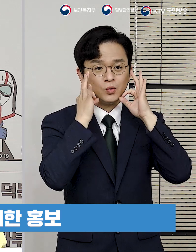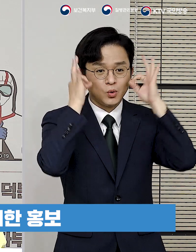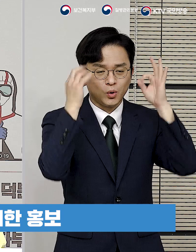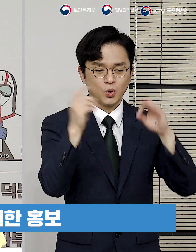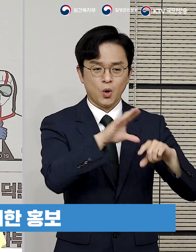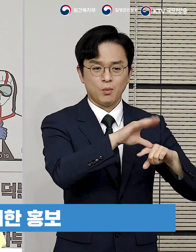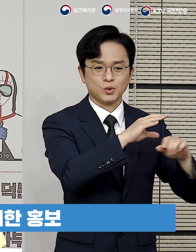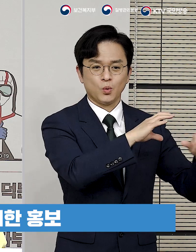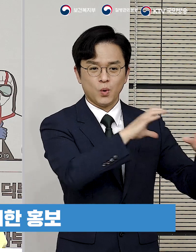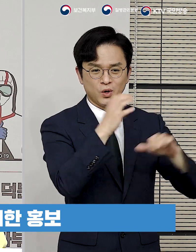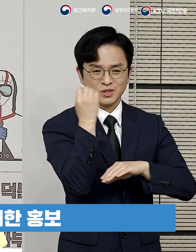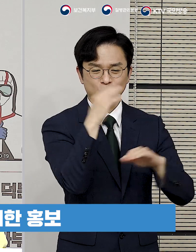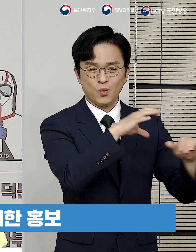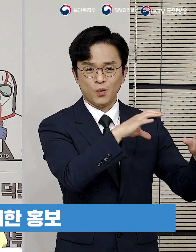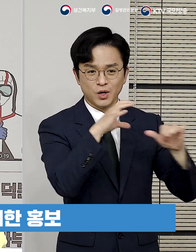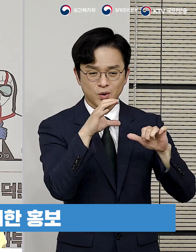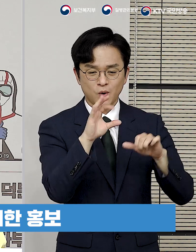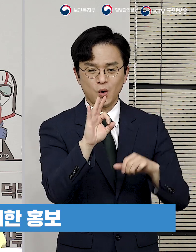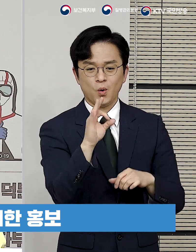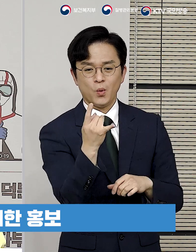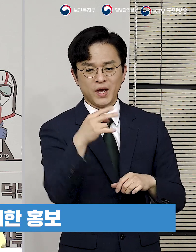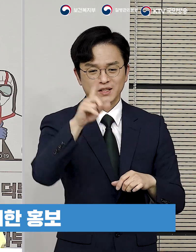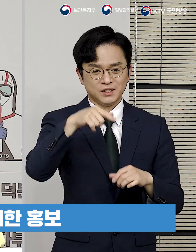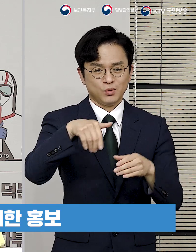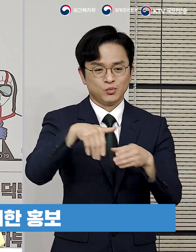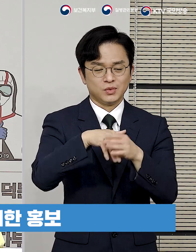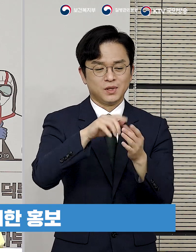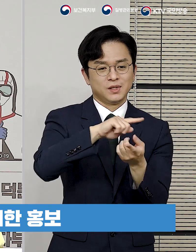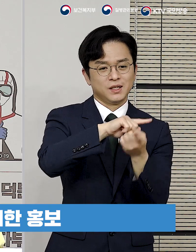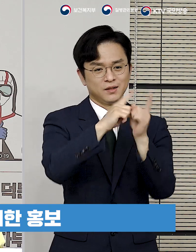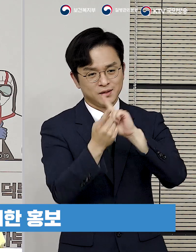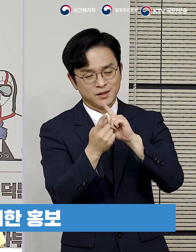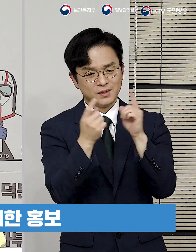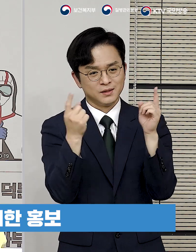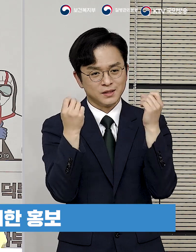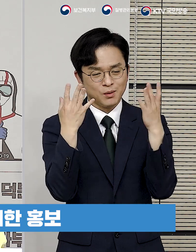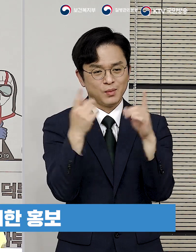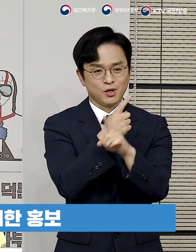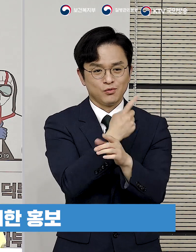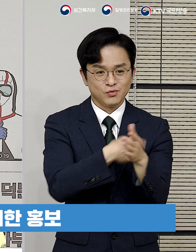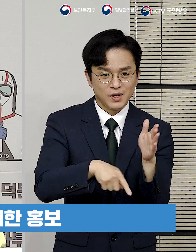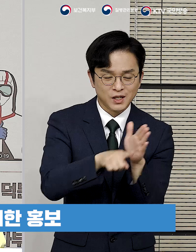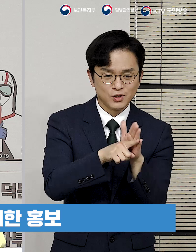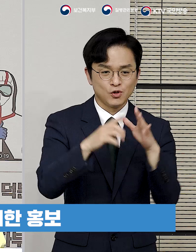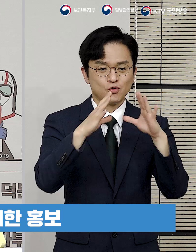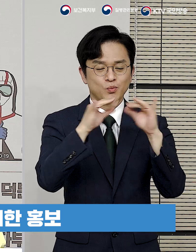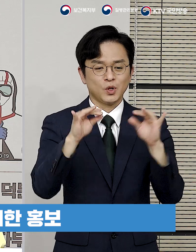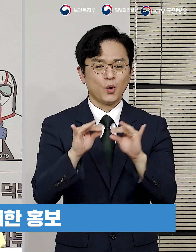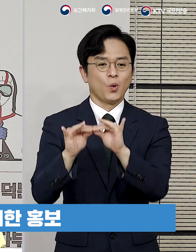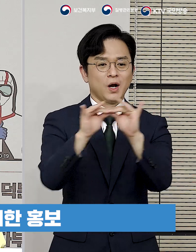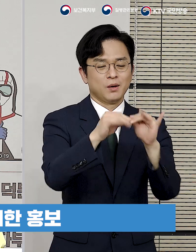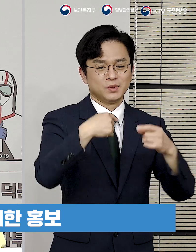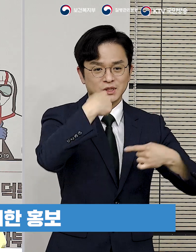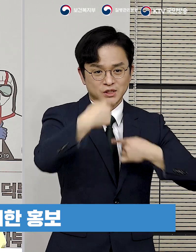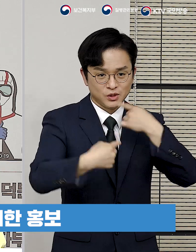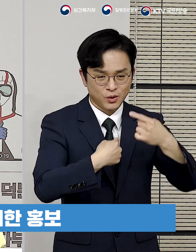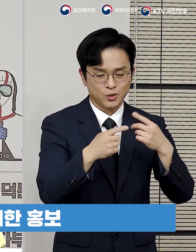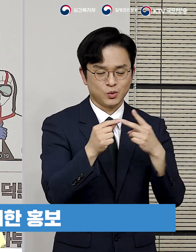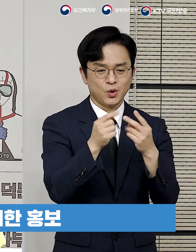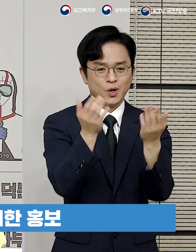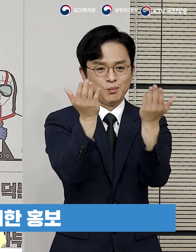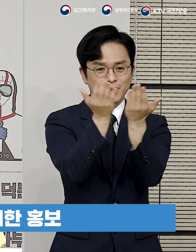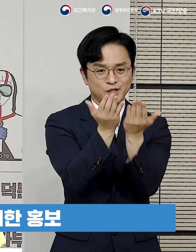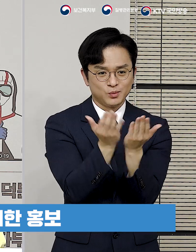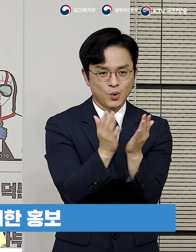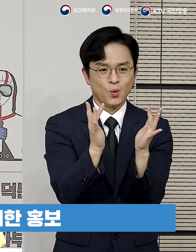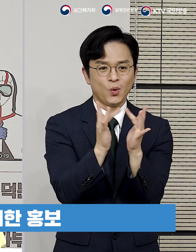적극적으로 홍보하는 한편 언론 매체를 활용하여 외식 문화 개선에 대한 국민적 공감대를 확산시키고